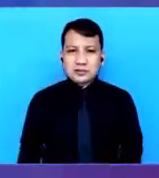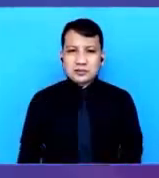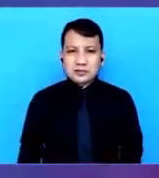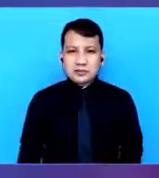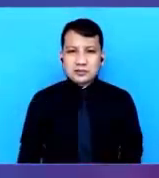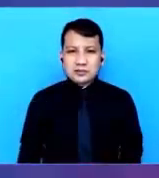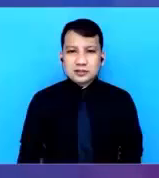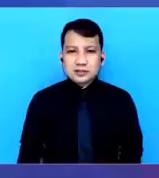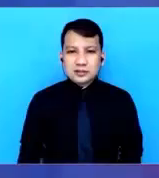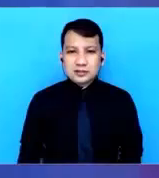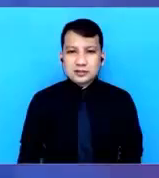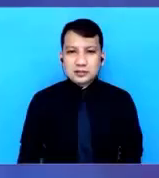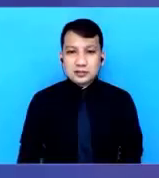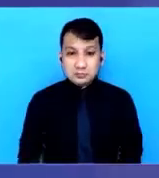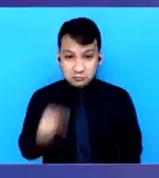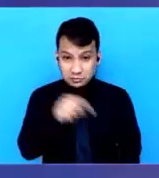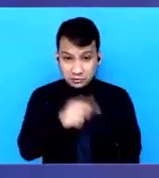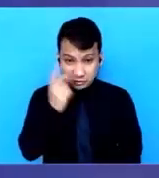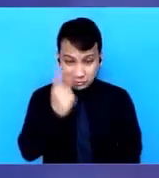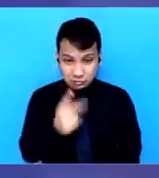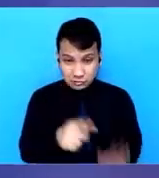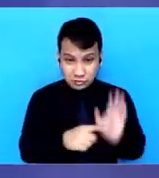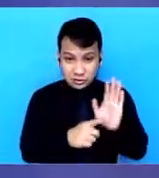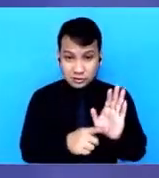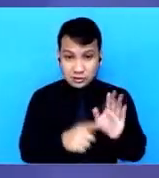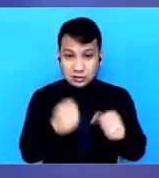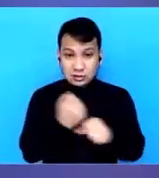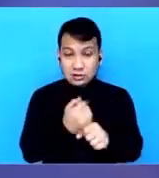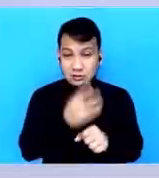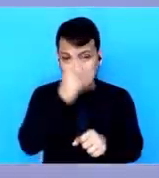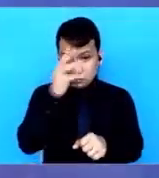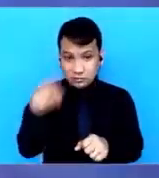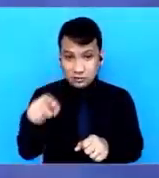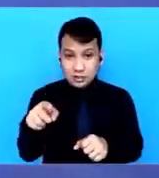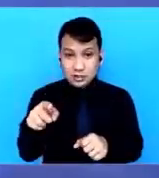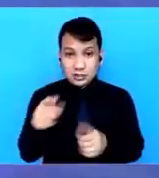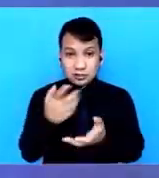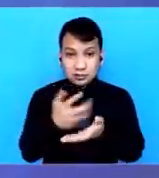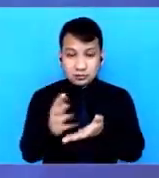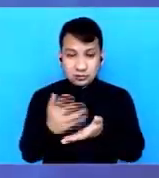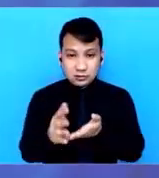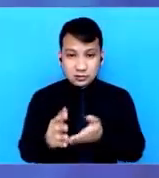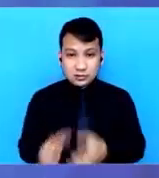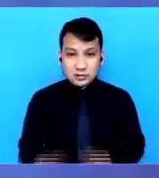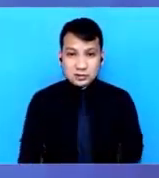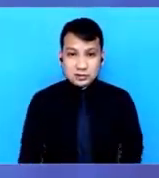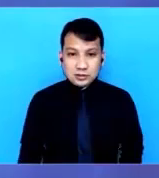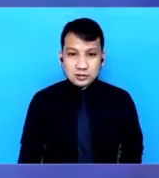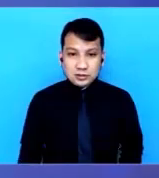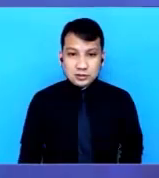galing. Makita niyo to, guys. Mga laruang gawa sa basura. Ito, sino to?